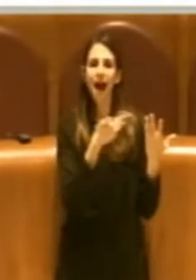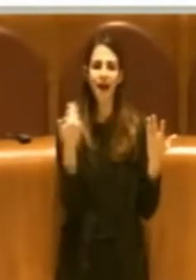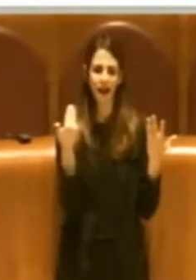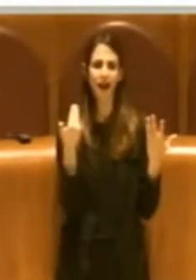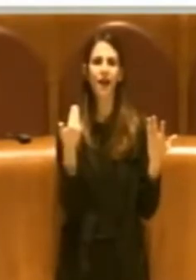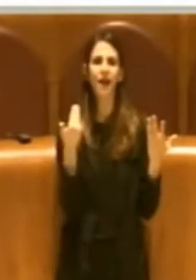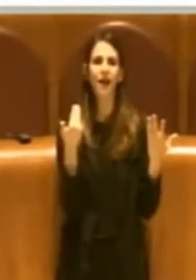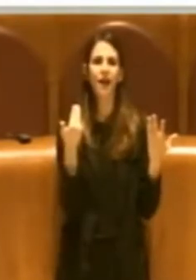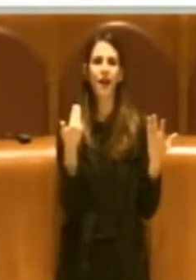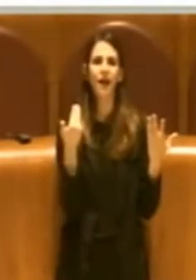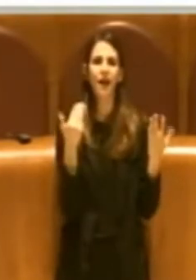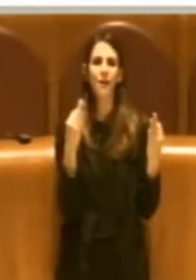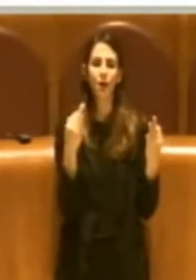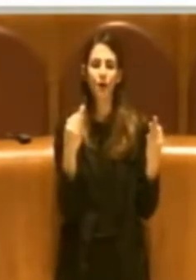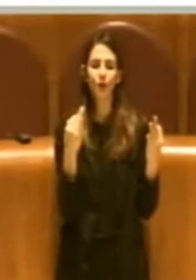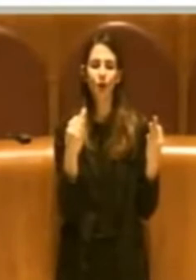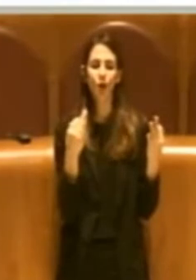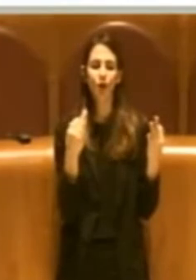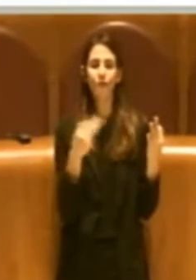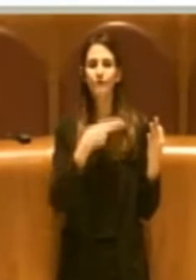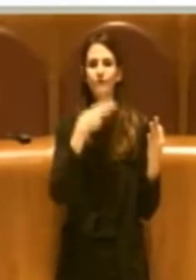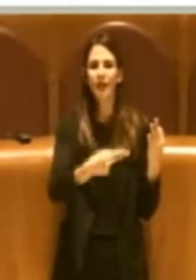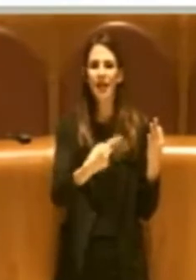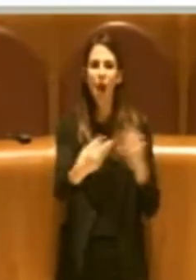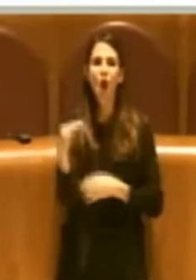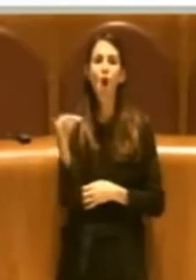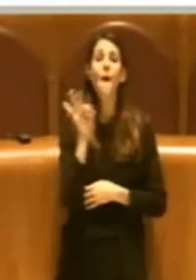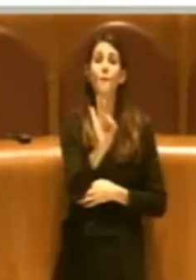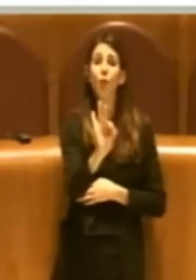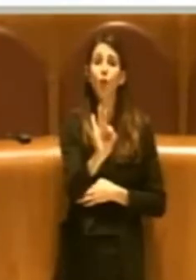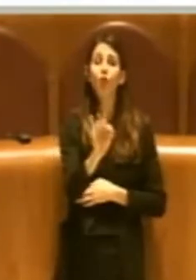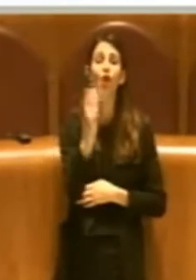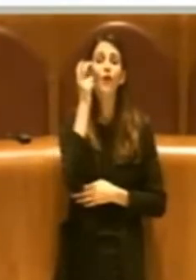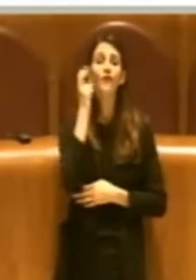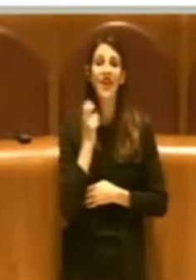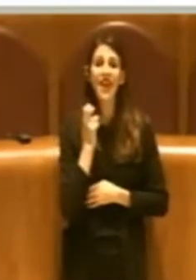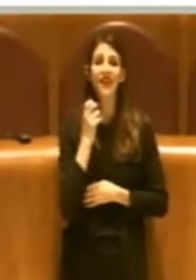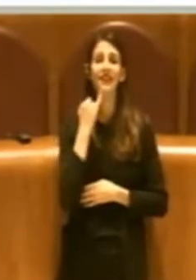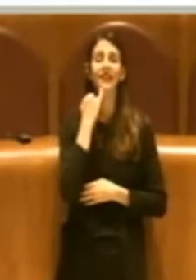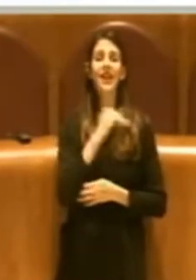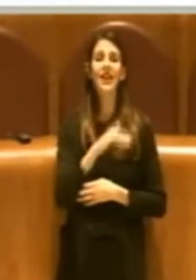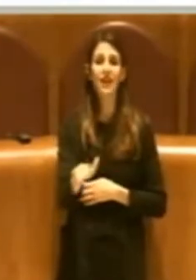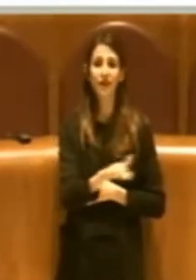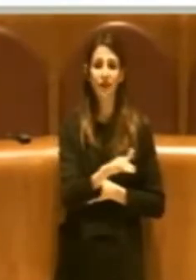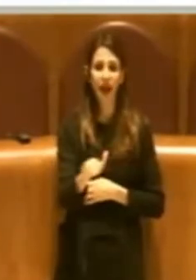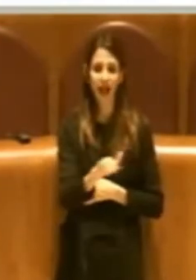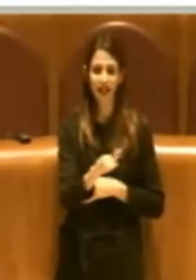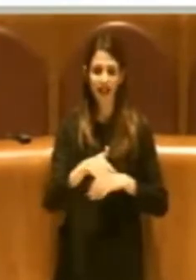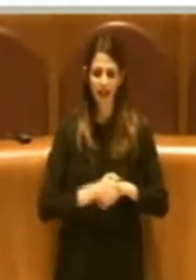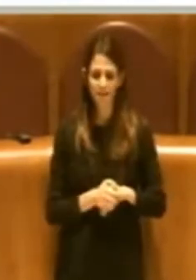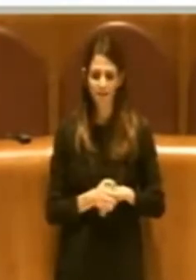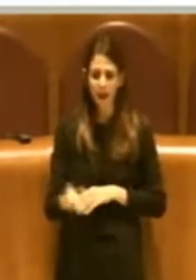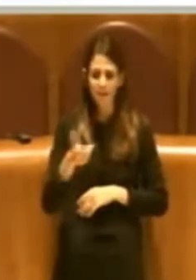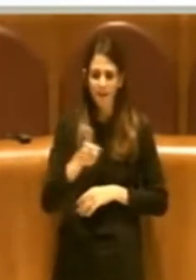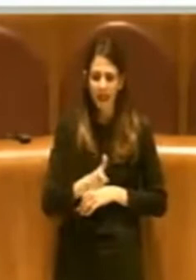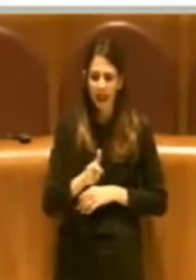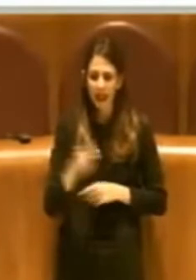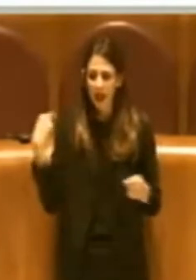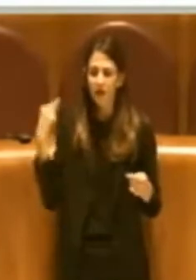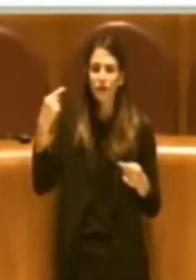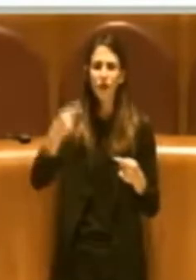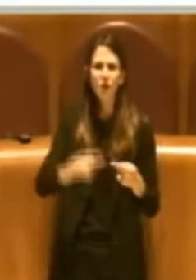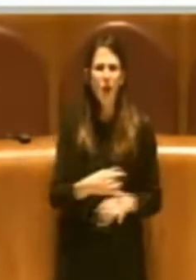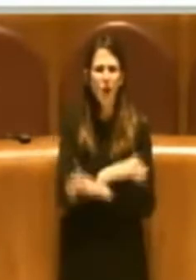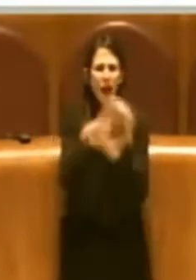cosiddetti punti verde infanzia, perché non essendo mai istituita una definizione chiara su quello che è un punto